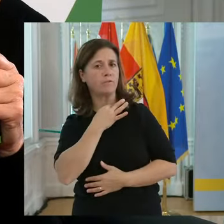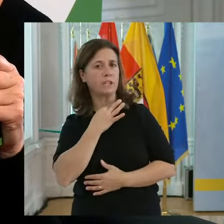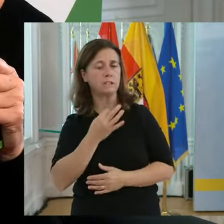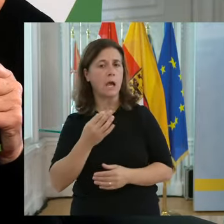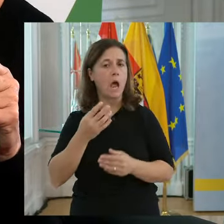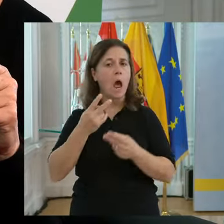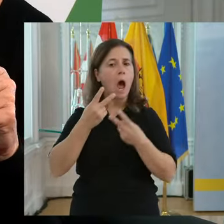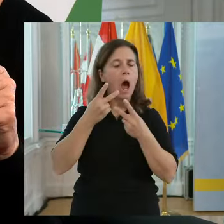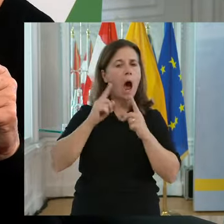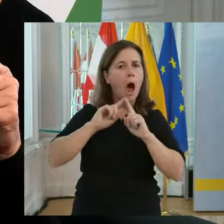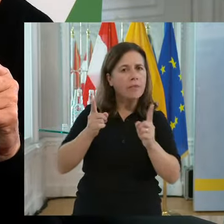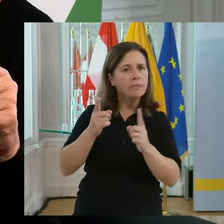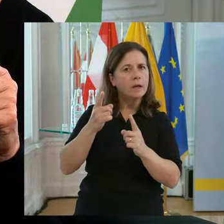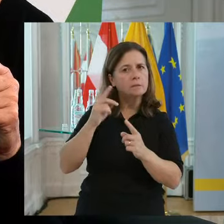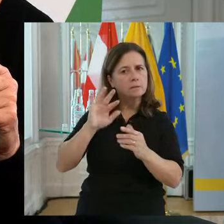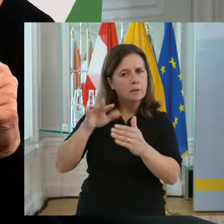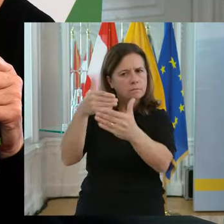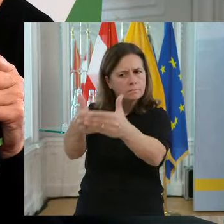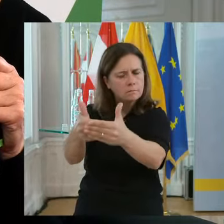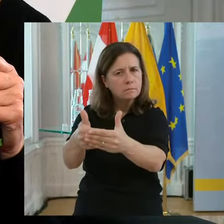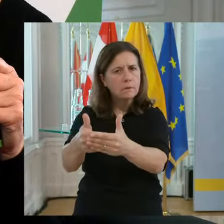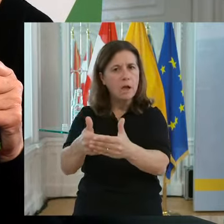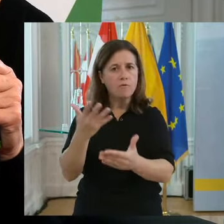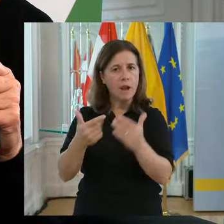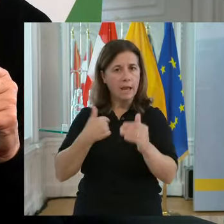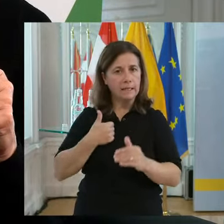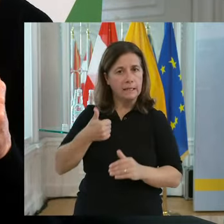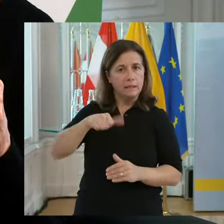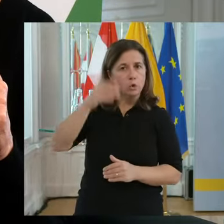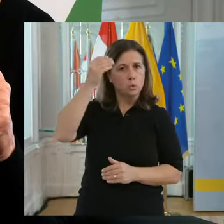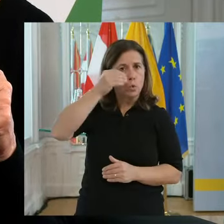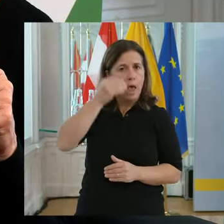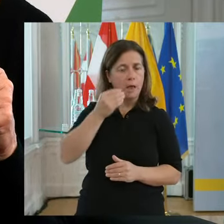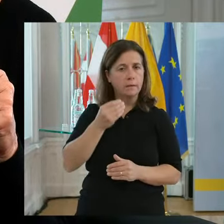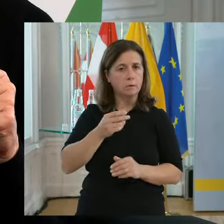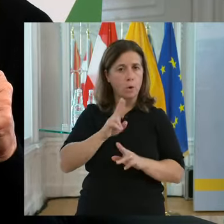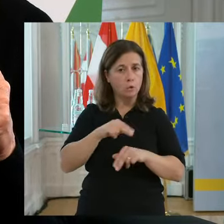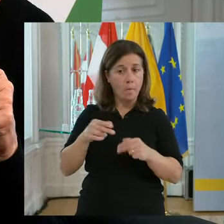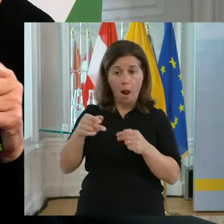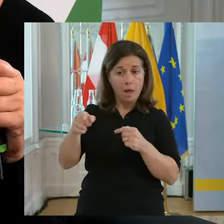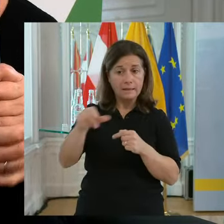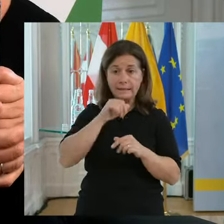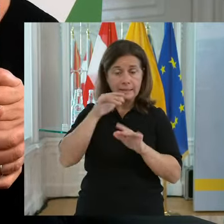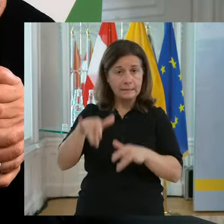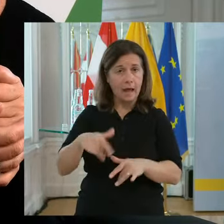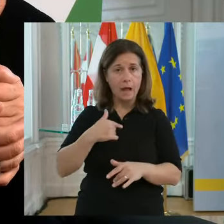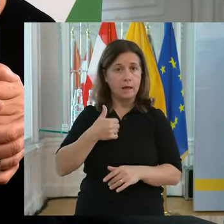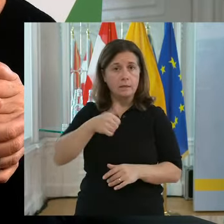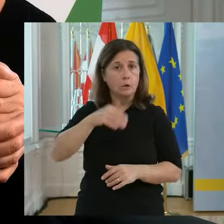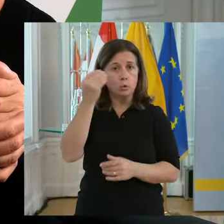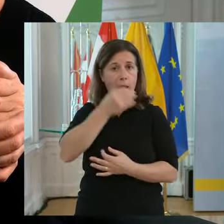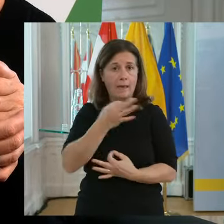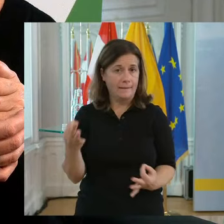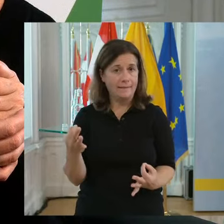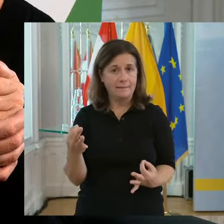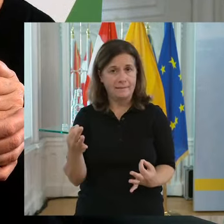anders hinschauen müssen. Wir lernen Dinge, die wir sonst nicht lernen würden.